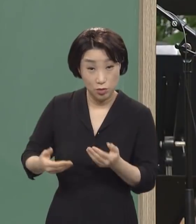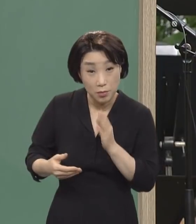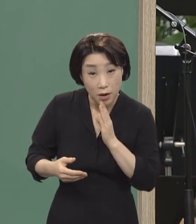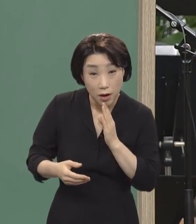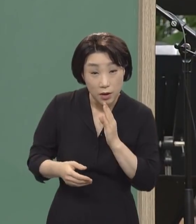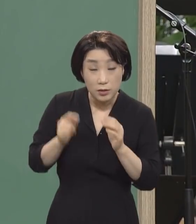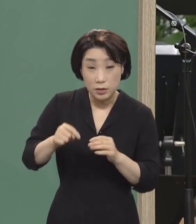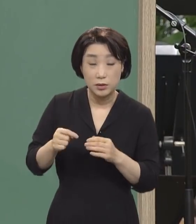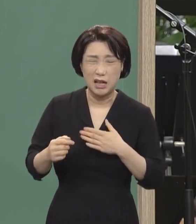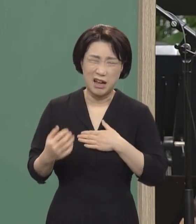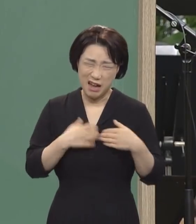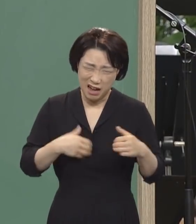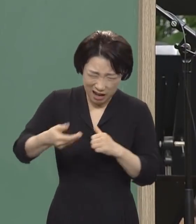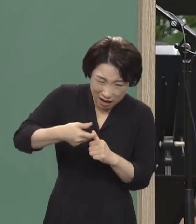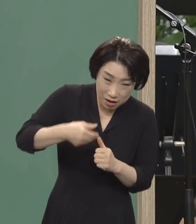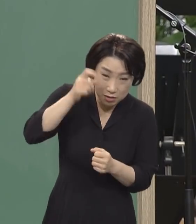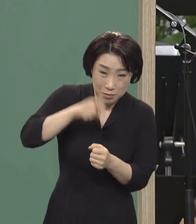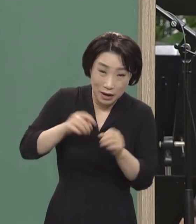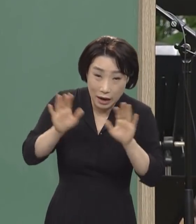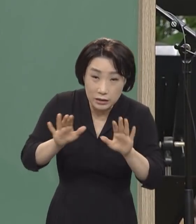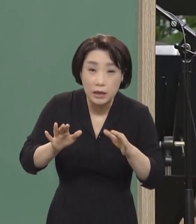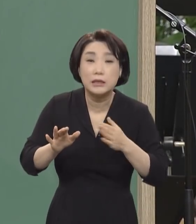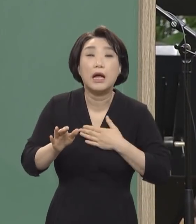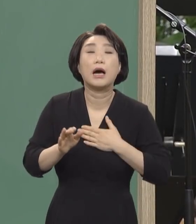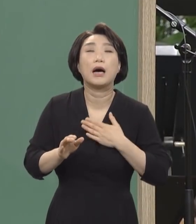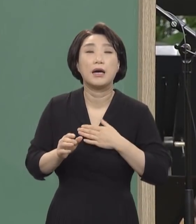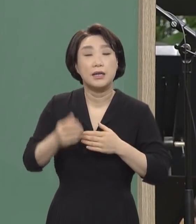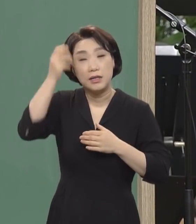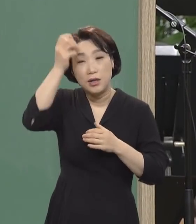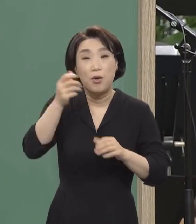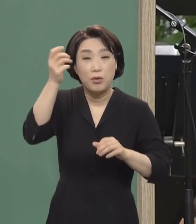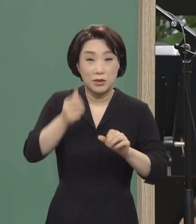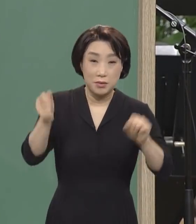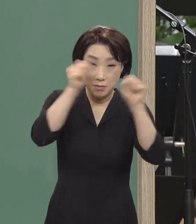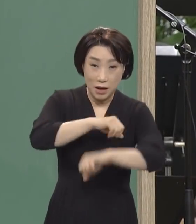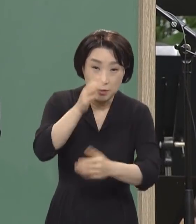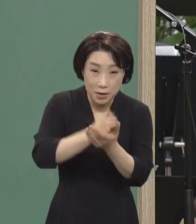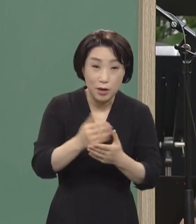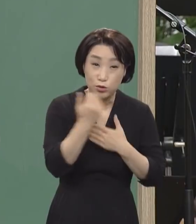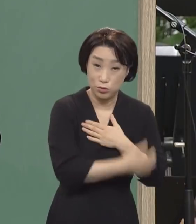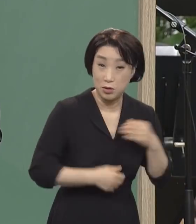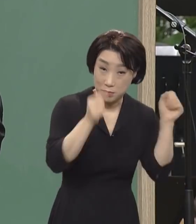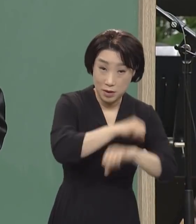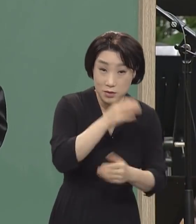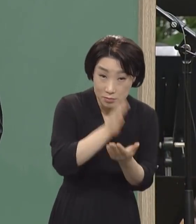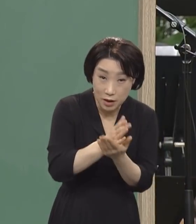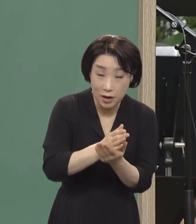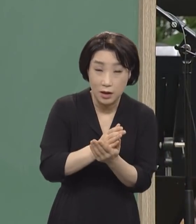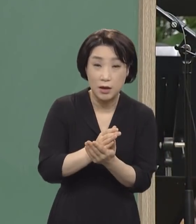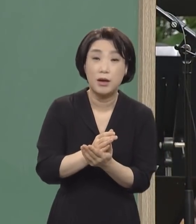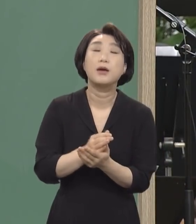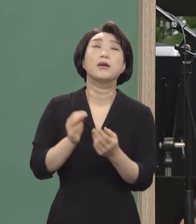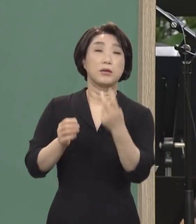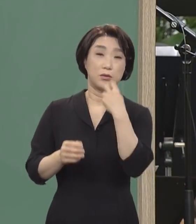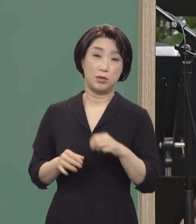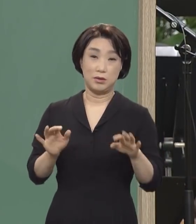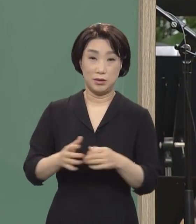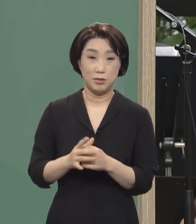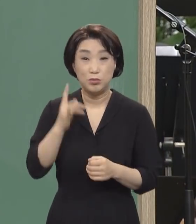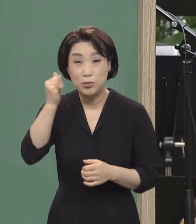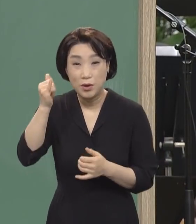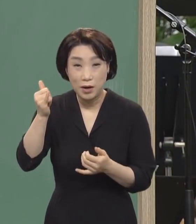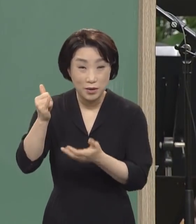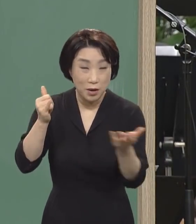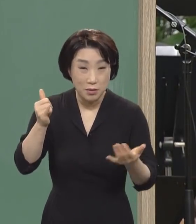이 법은 괴롭히려고 준 것이 아니라 네가 영혼이 망하지 말고 욕체가 망하지 말라는 거예요. 그모가 괴롭히려고